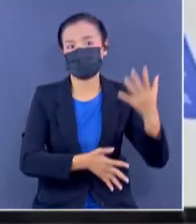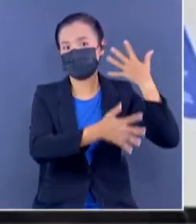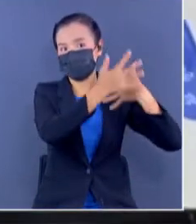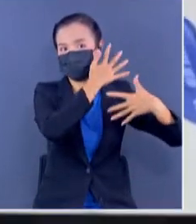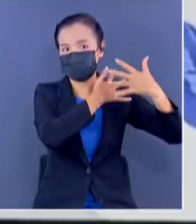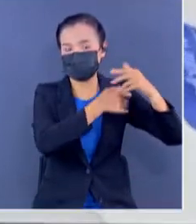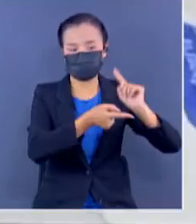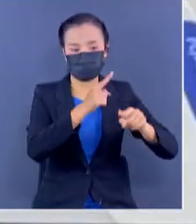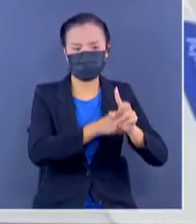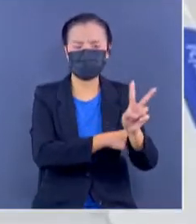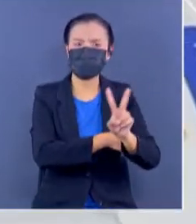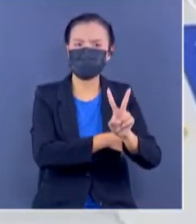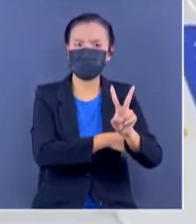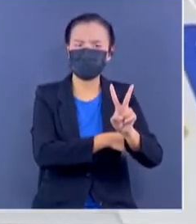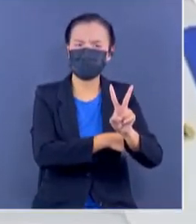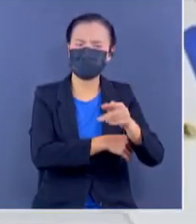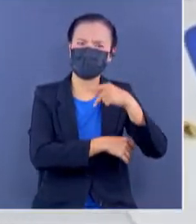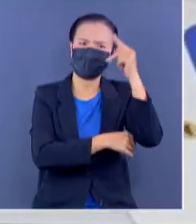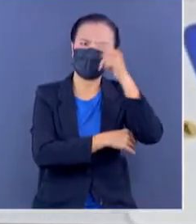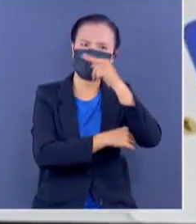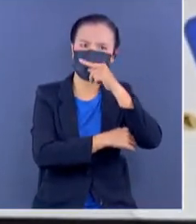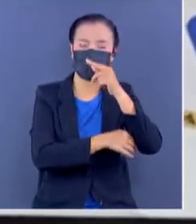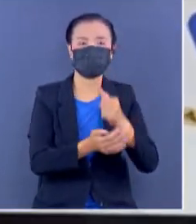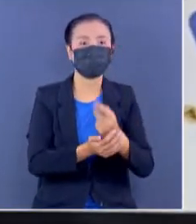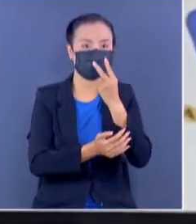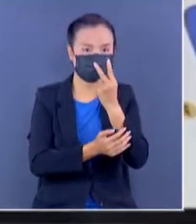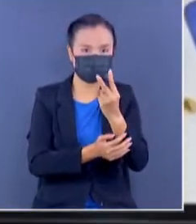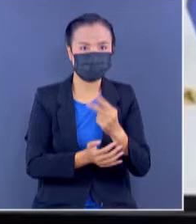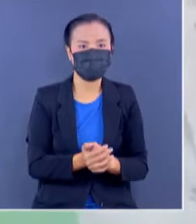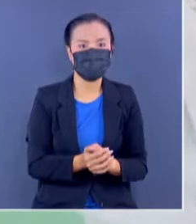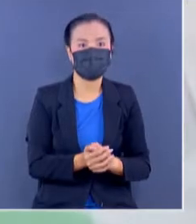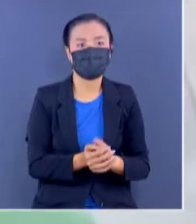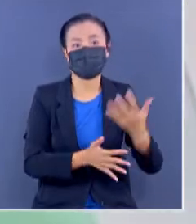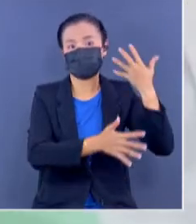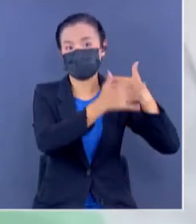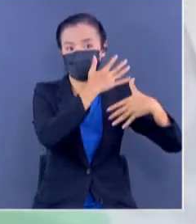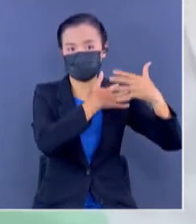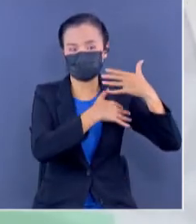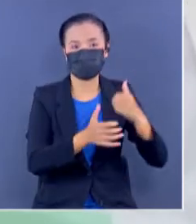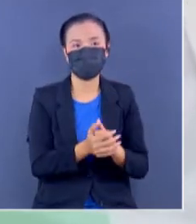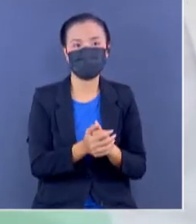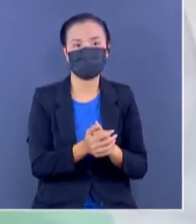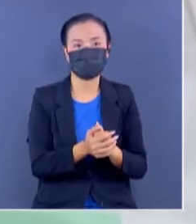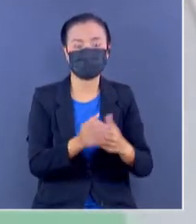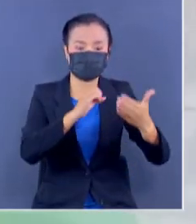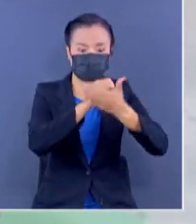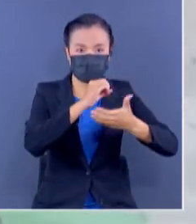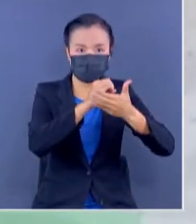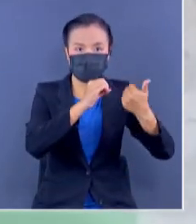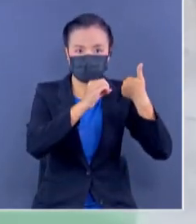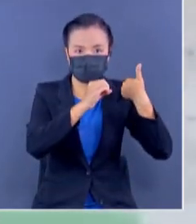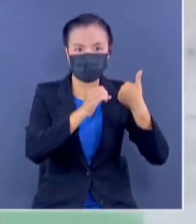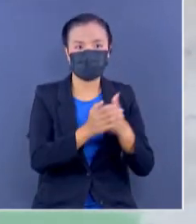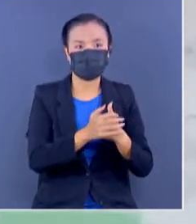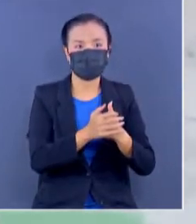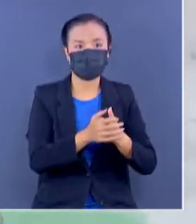เพื่อน2คนนี้ยังไงทำไมดูไม่ชอบมาพากลสืบก็เจอเลยค่ะพบว่าประวัติเนี่ยเกี่ยวข้องกับยาเสพติดแล้วก็มีเรื่อง